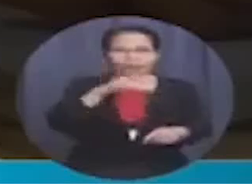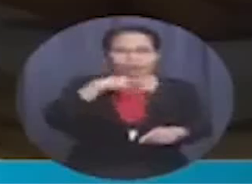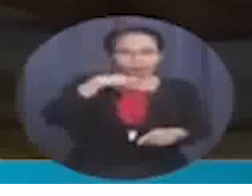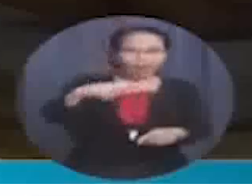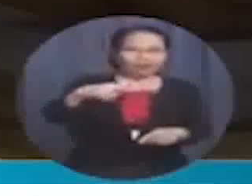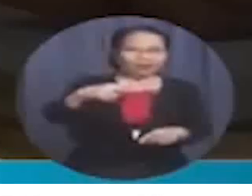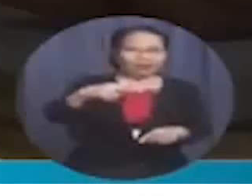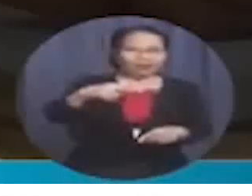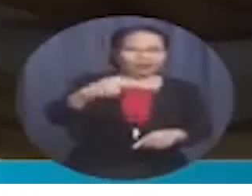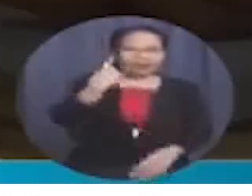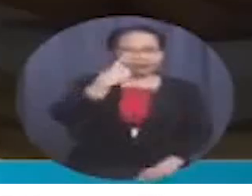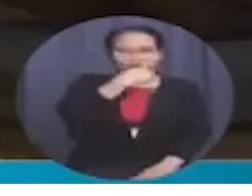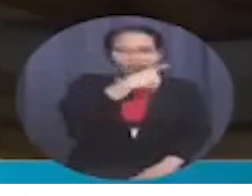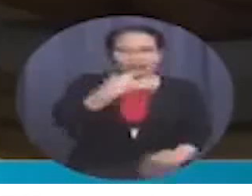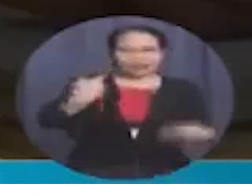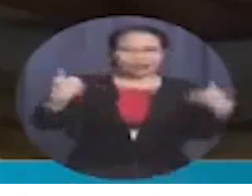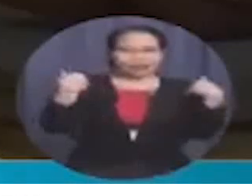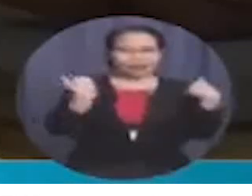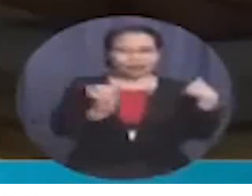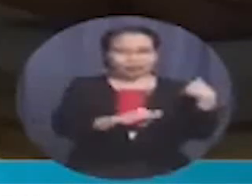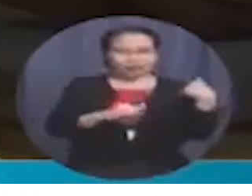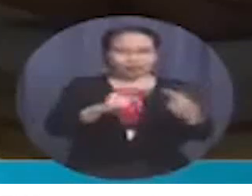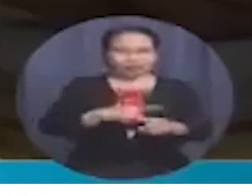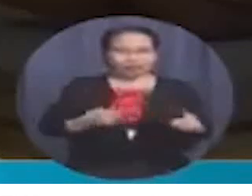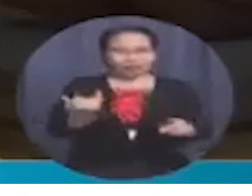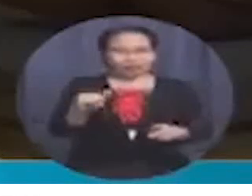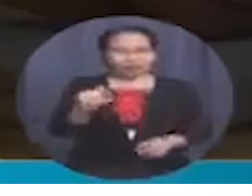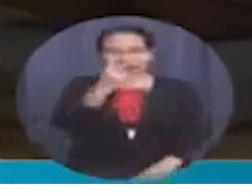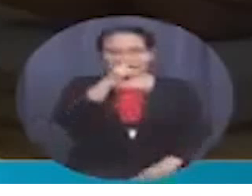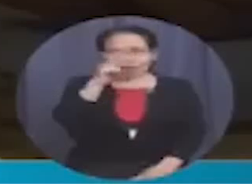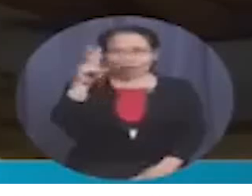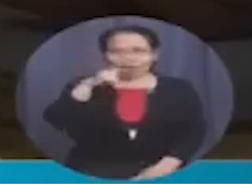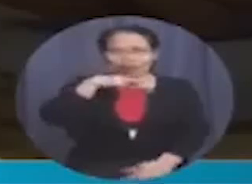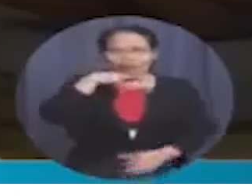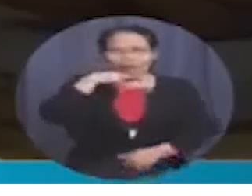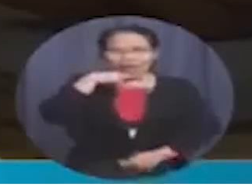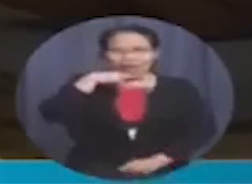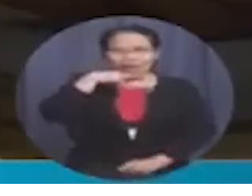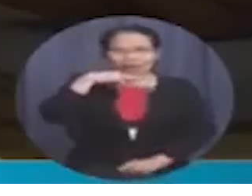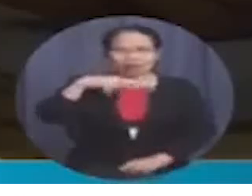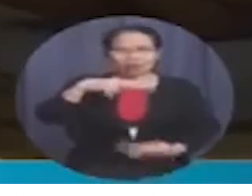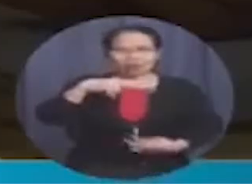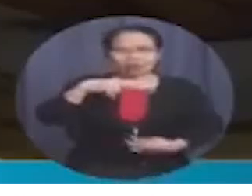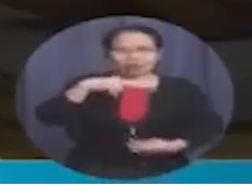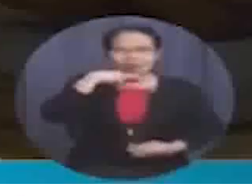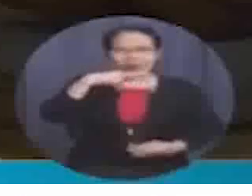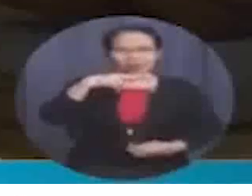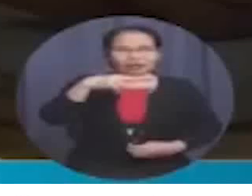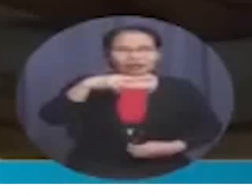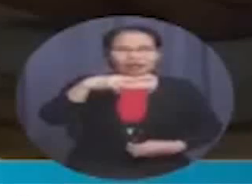hindi nangagsasalita. Mga matay mayroon sila, ngunit hindi sila